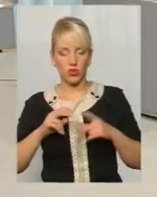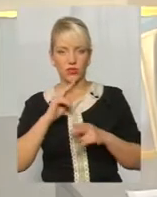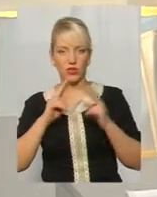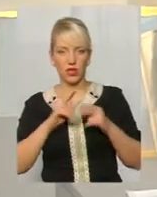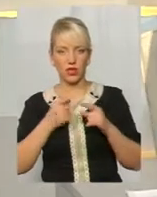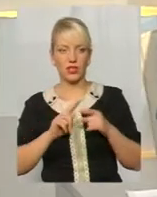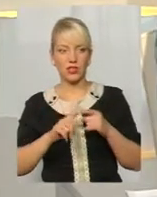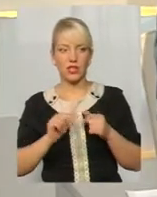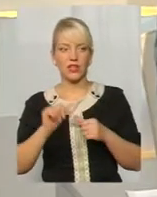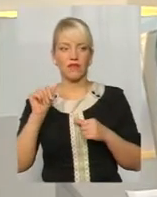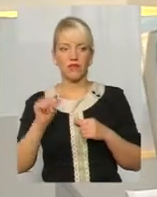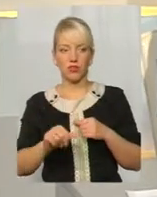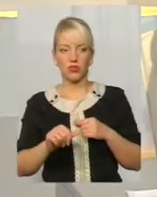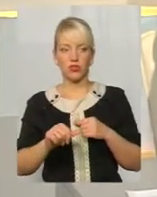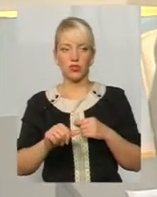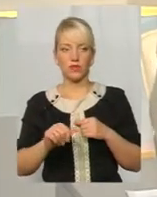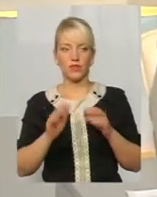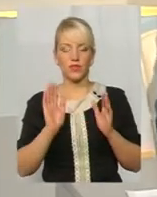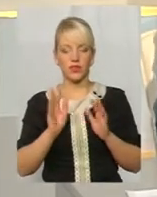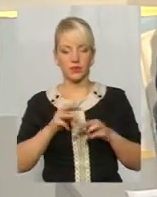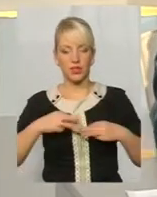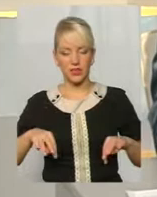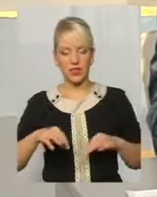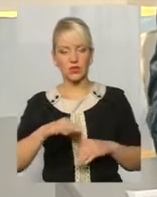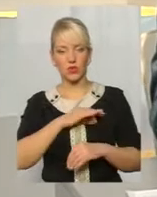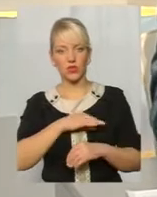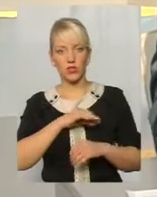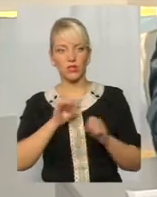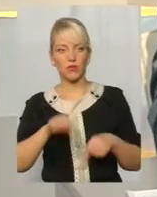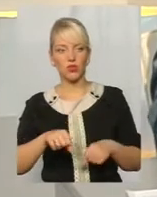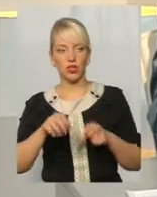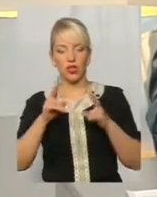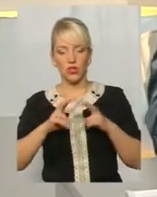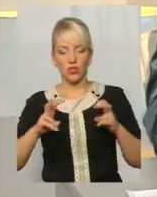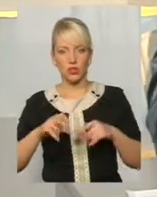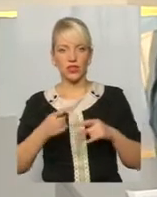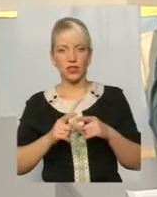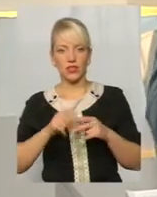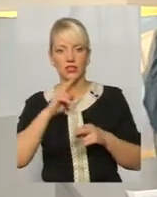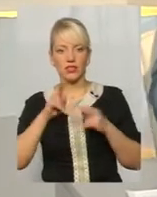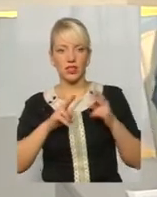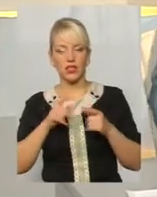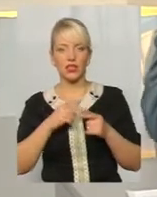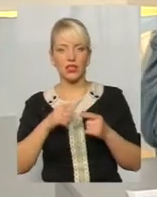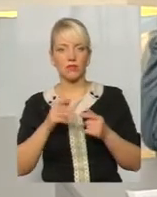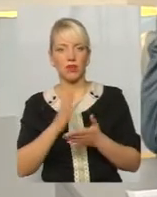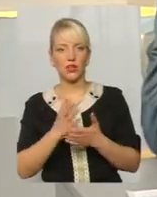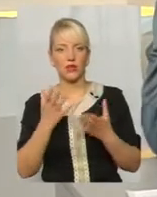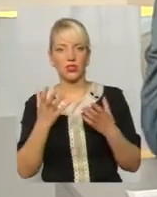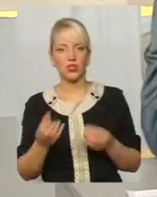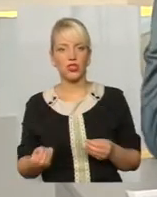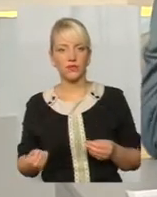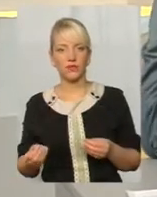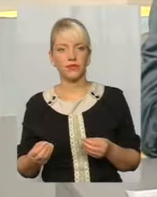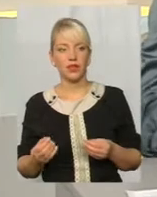це виключно лише Міністерство юстиції України може розглядати ці скарги? Чи маємо ще